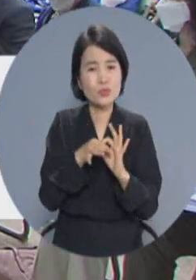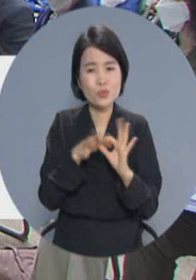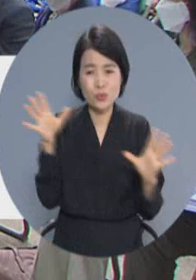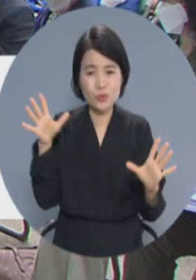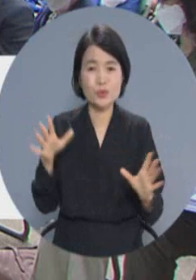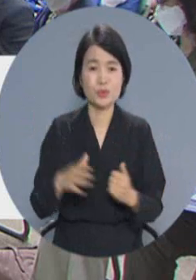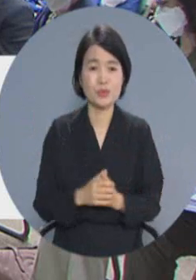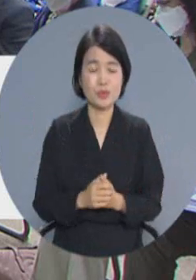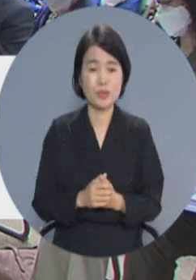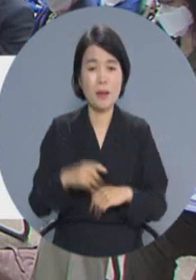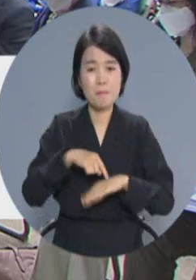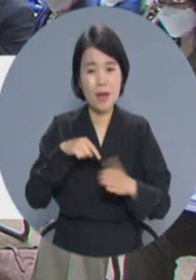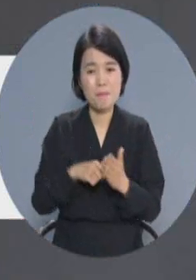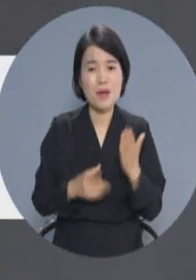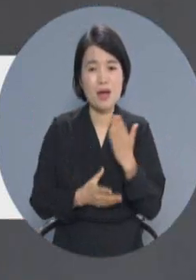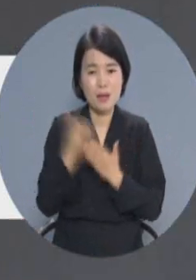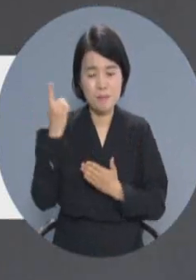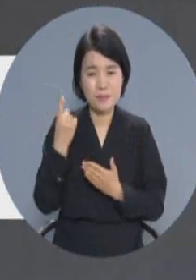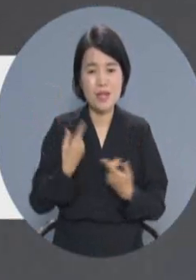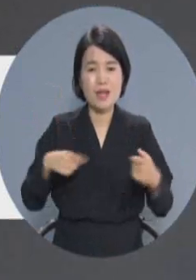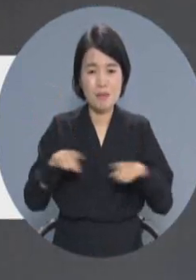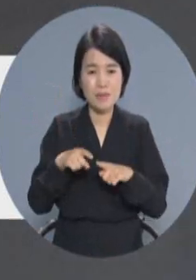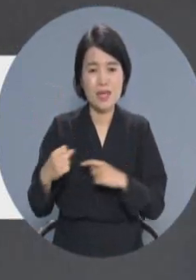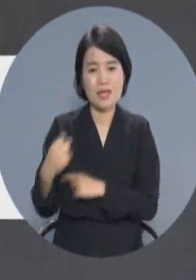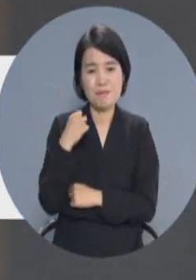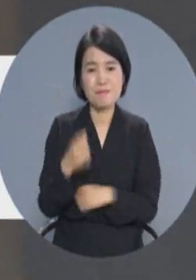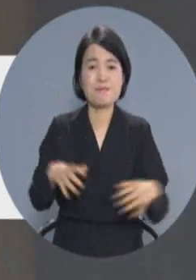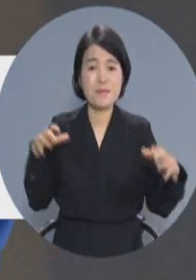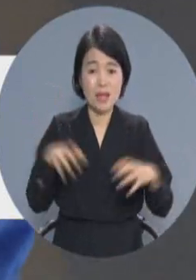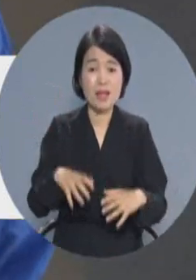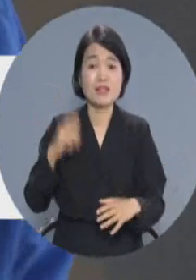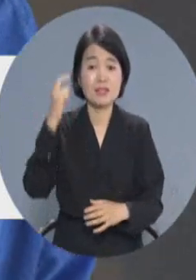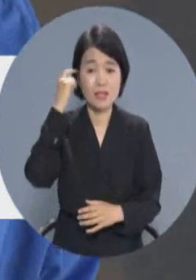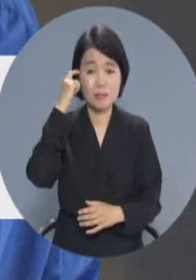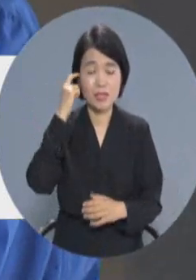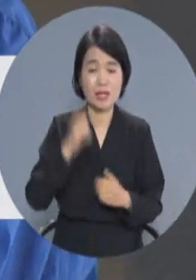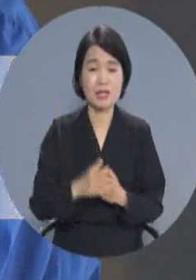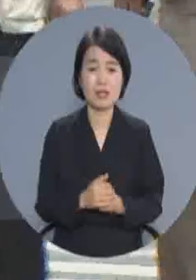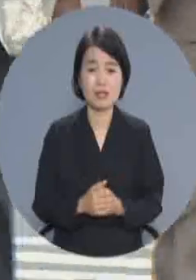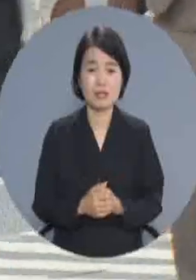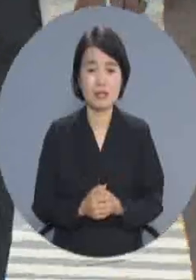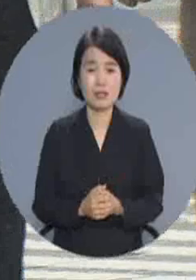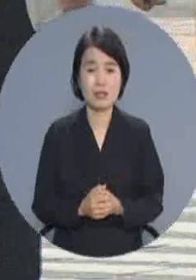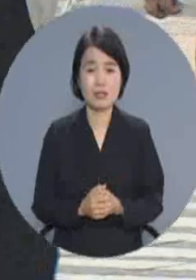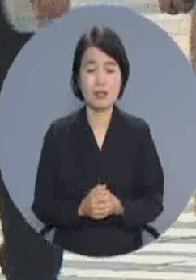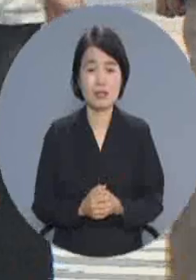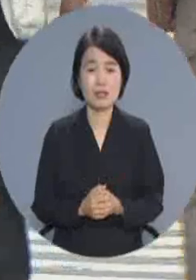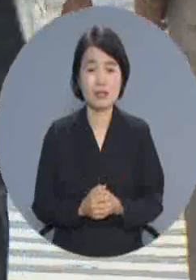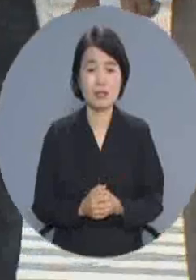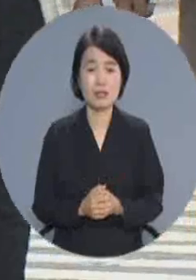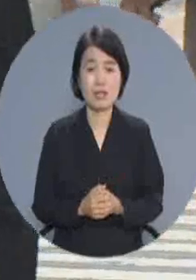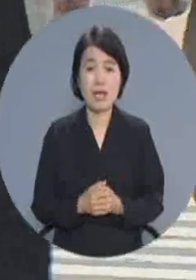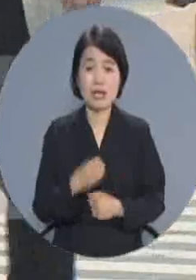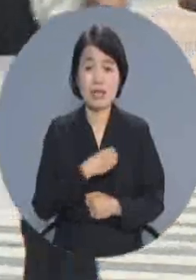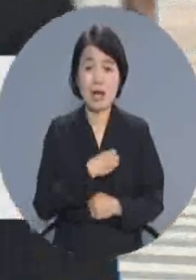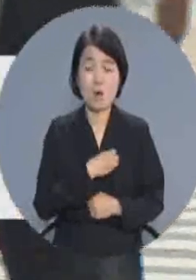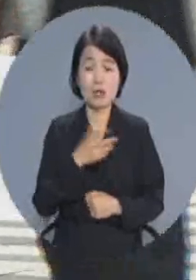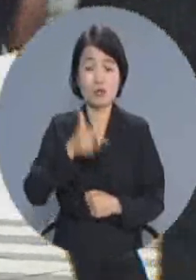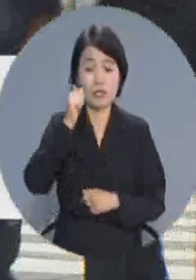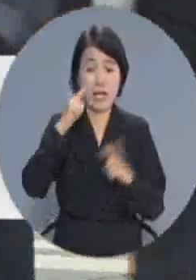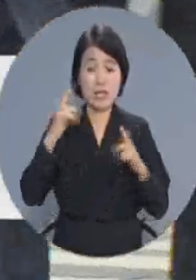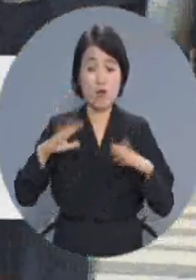있겠습니까? 마음을 앞에서 함께 힘을 모아야 된다고 생각하고 있습니다. 당원이 주인이 아니라 국회의원들이